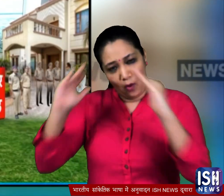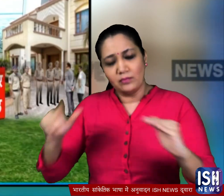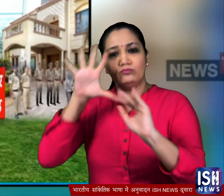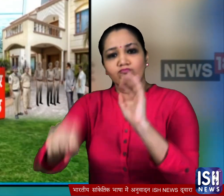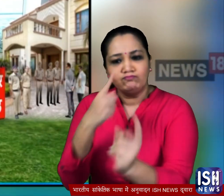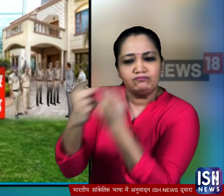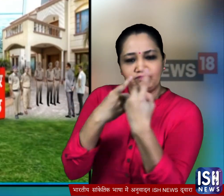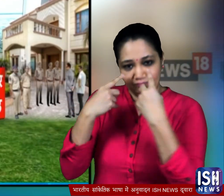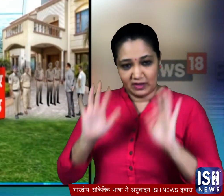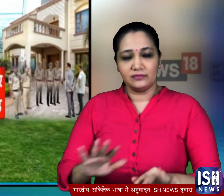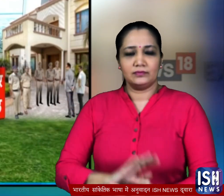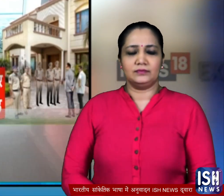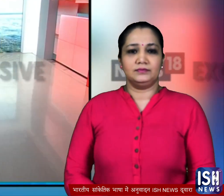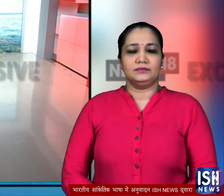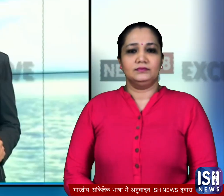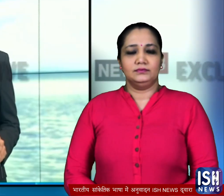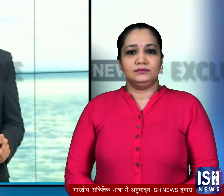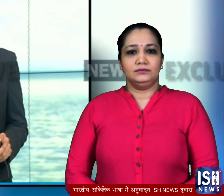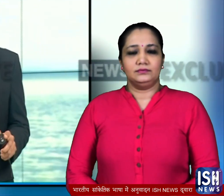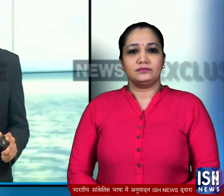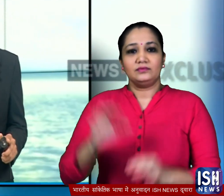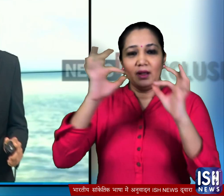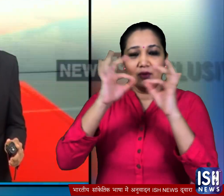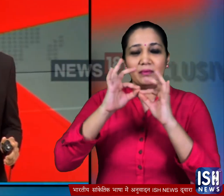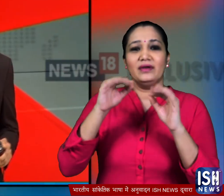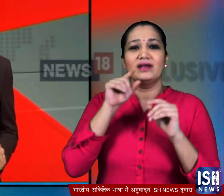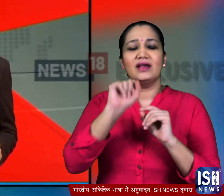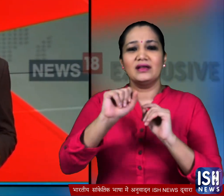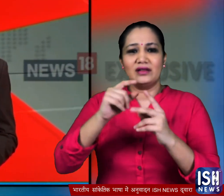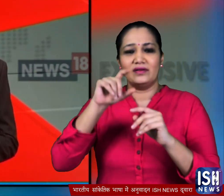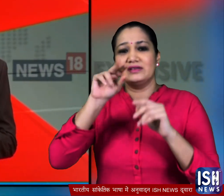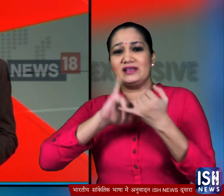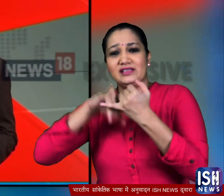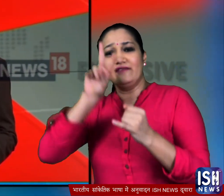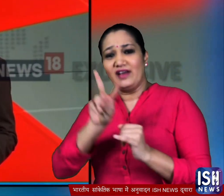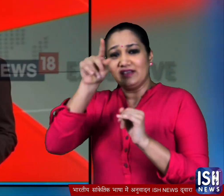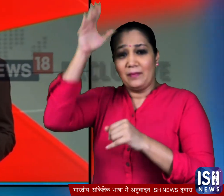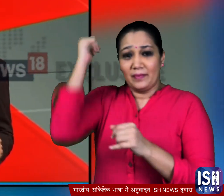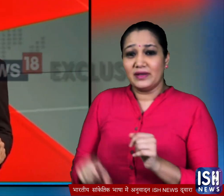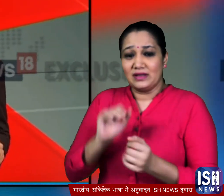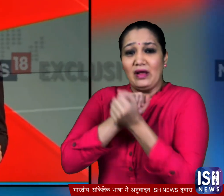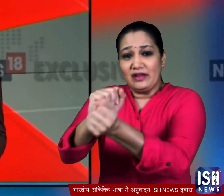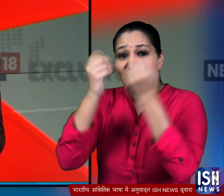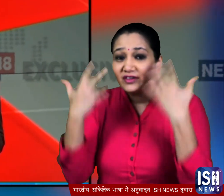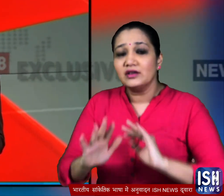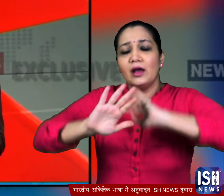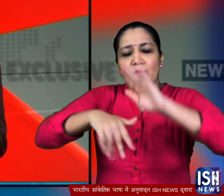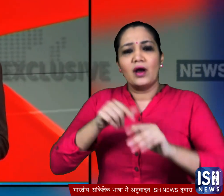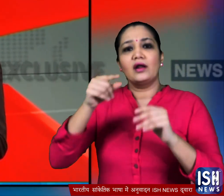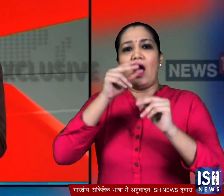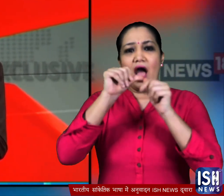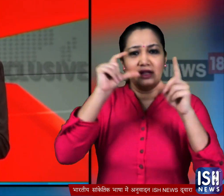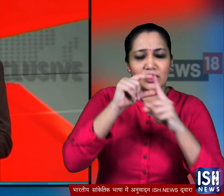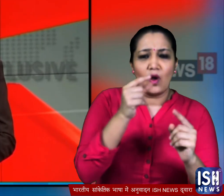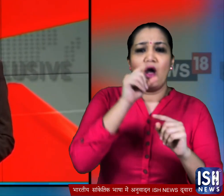रेड डाली गई। सौभाग्य की एक बात यह कि मुंबई क्राइम ब्रांच के अधिकारी सचिन वाजे की गिरफ्तारी के बाद अनिल देशमुख पर रेस्टोरेंट और